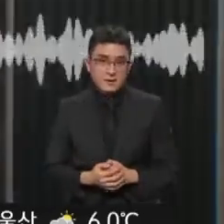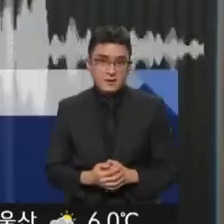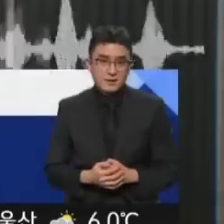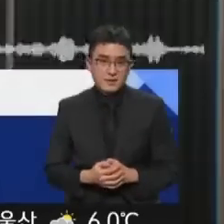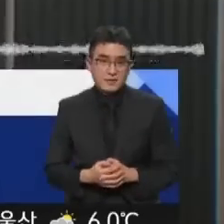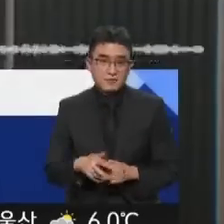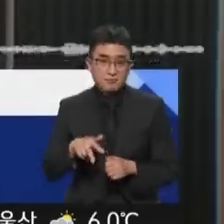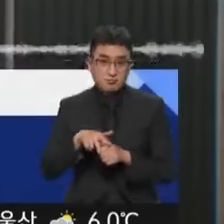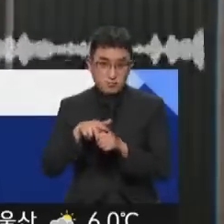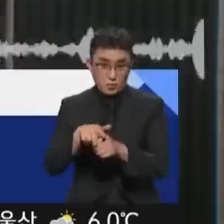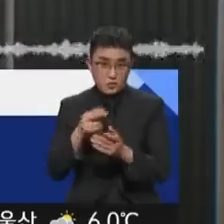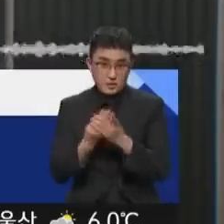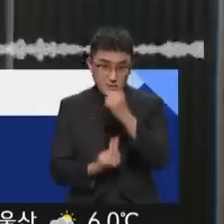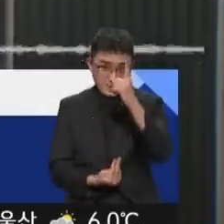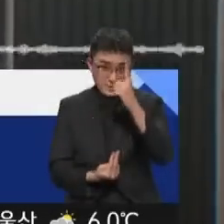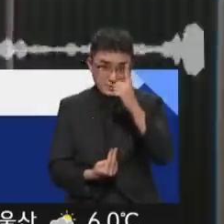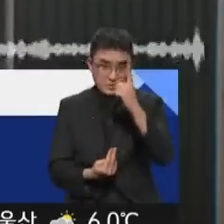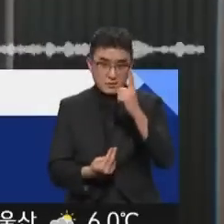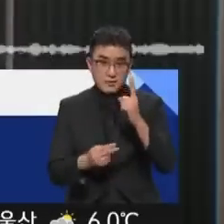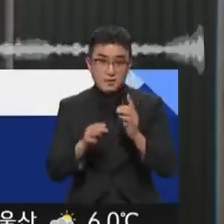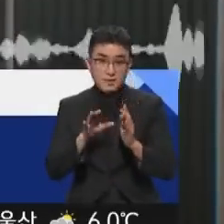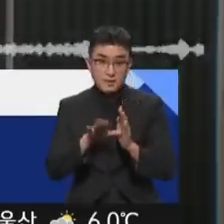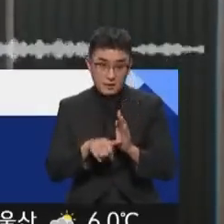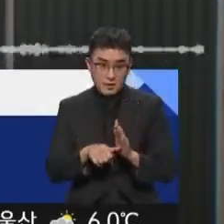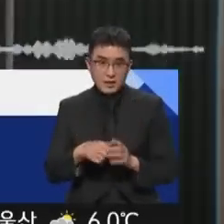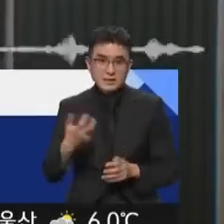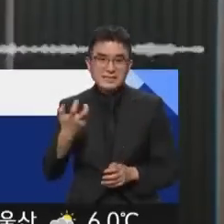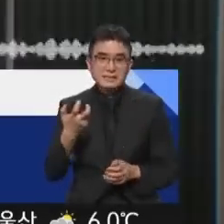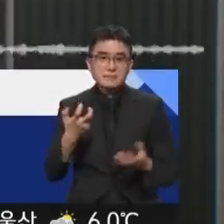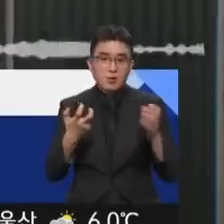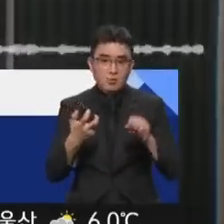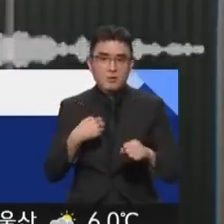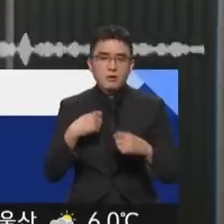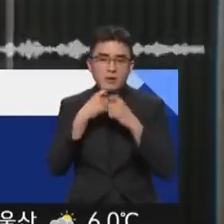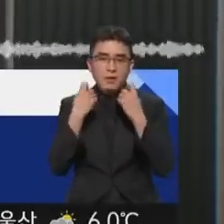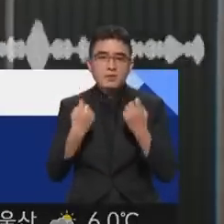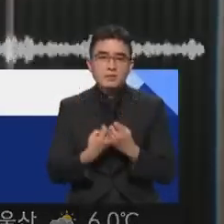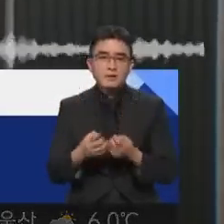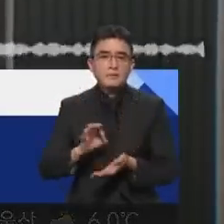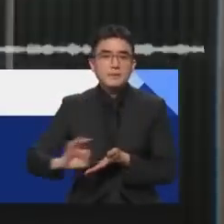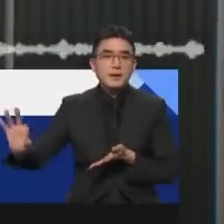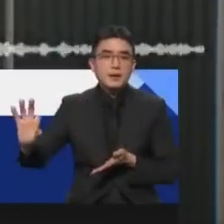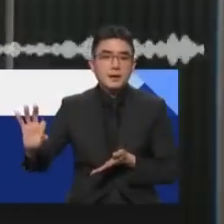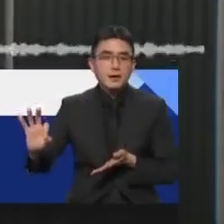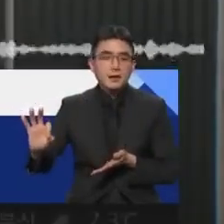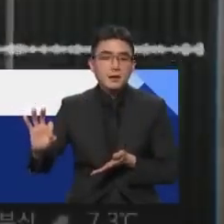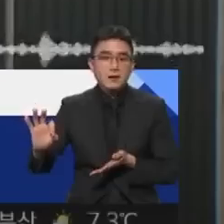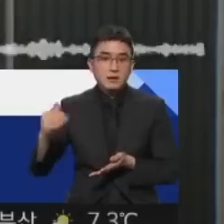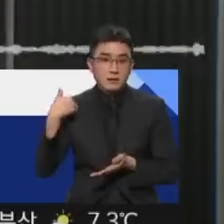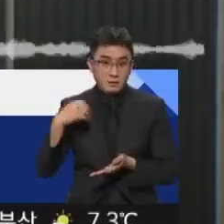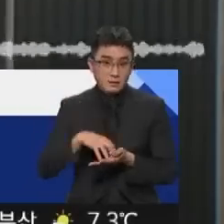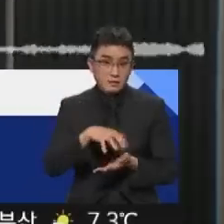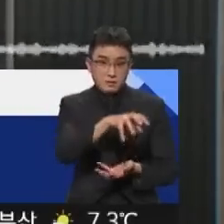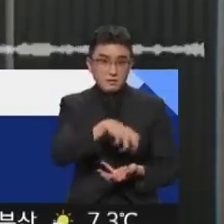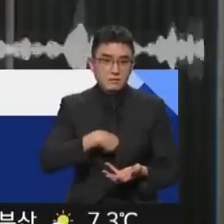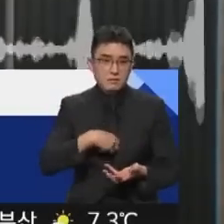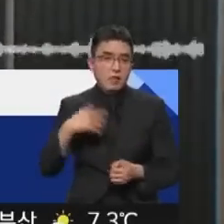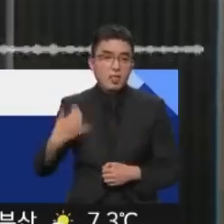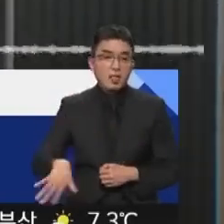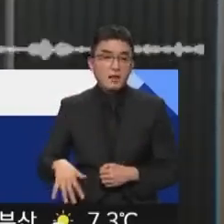단일화 그때까지 70억 정도를 제 개인 돈으로 썼습니다. 그걸 한 푼도 안 받았습니다. 70억을